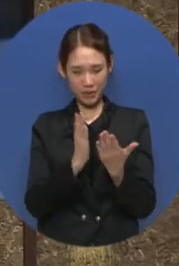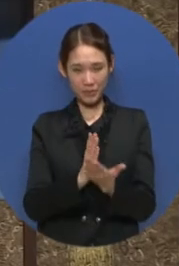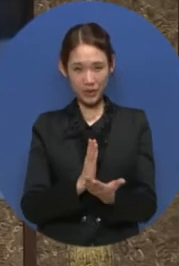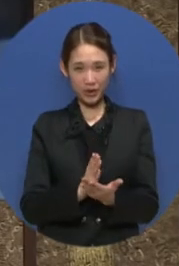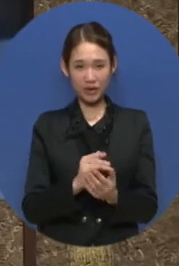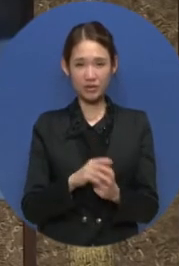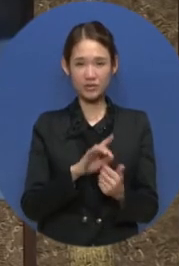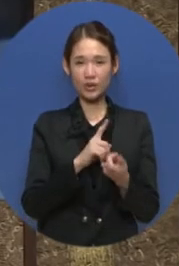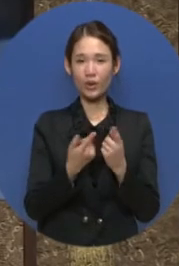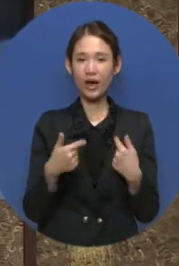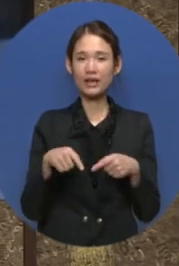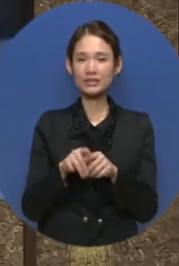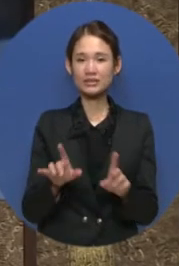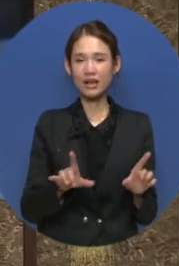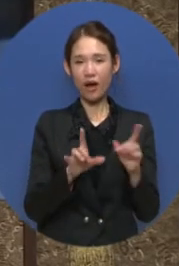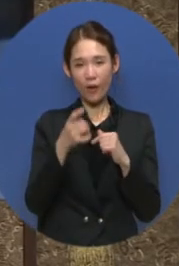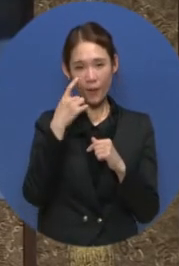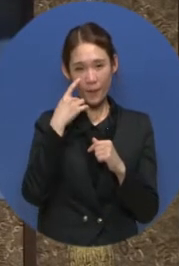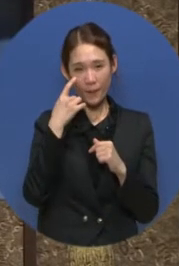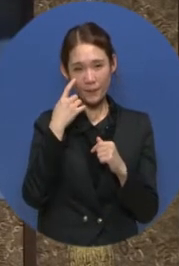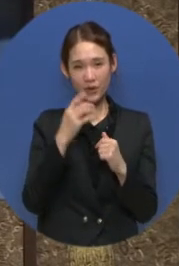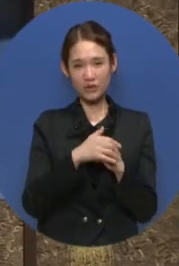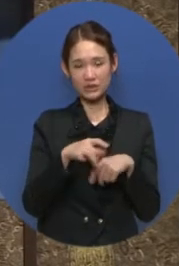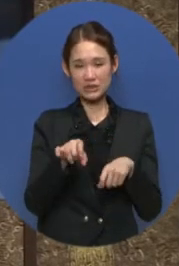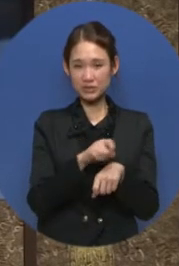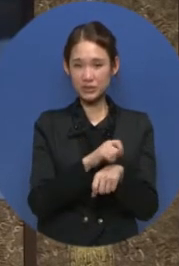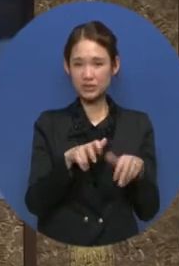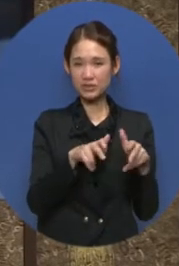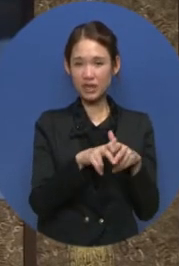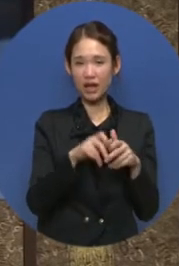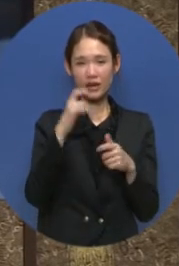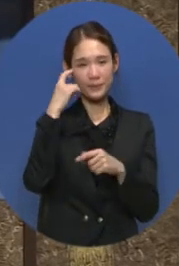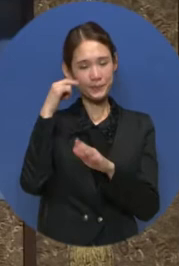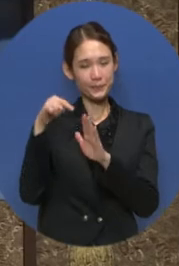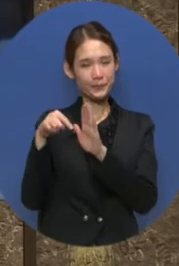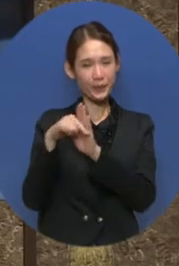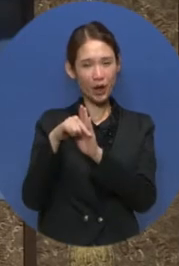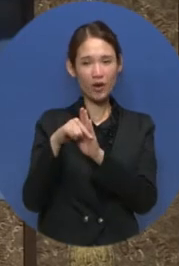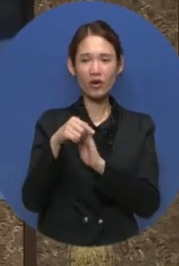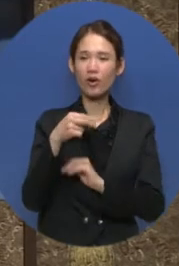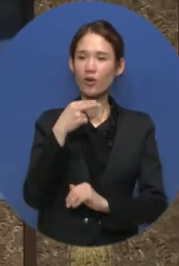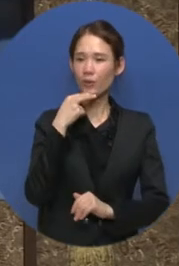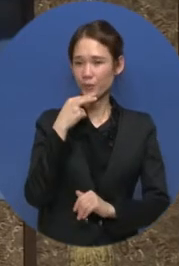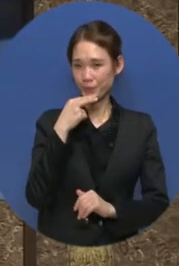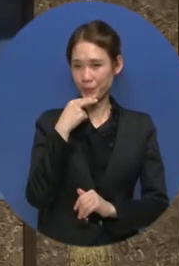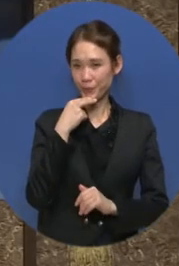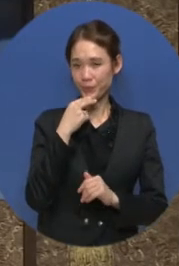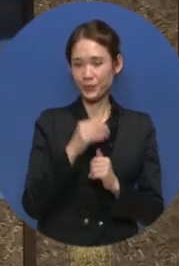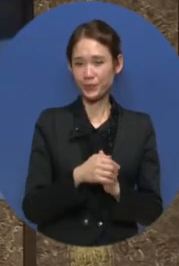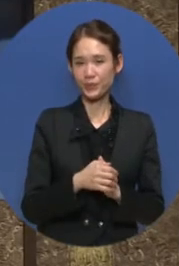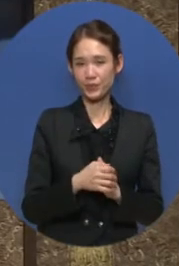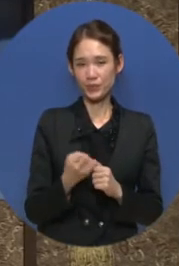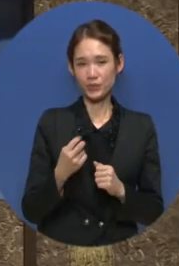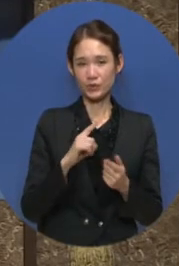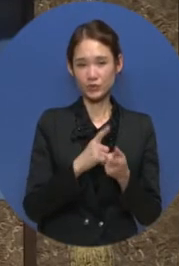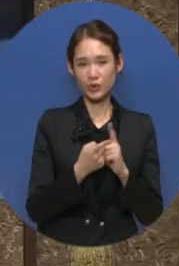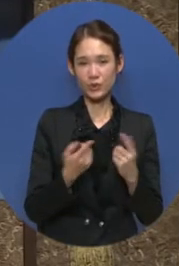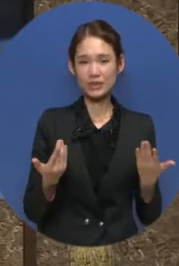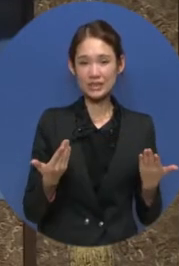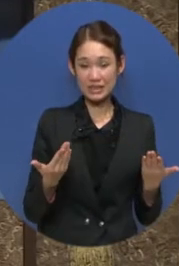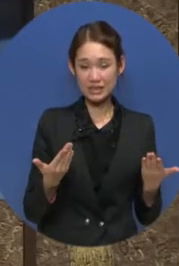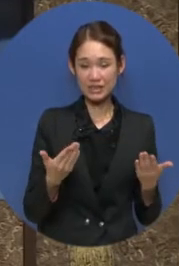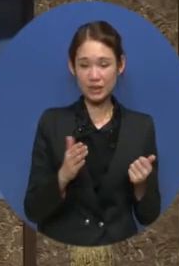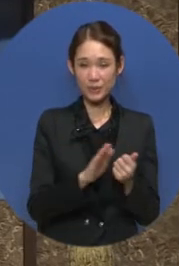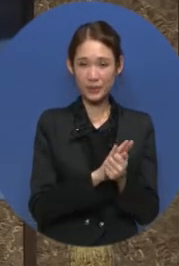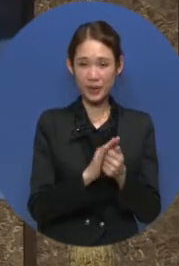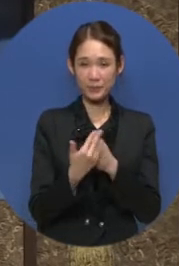같이 생활하다 보니까 예. 특별하게 이렇게 뭐 장애에 대한 편견을 갖고 있지도 않고요. 네네. 또 서로가 일할 때도